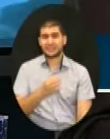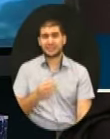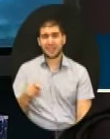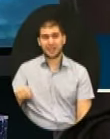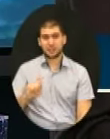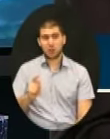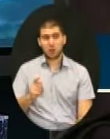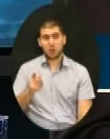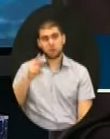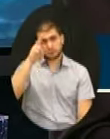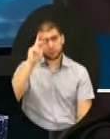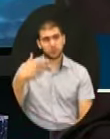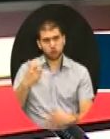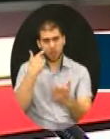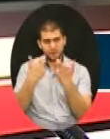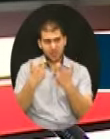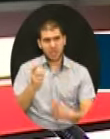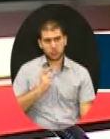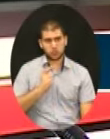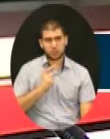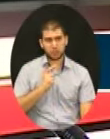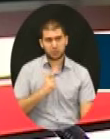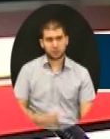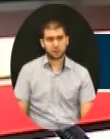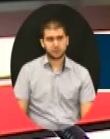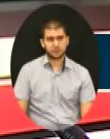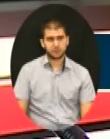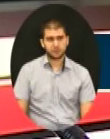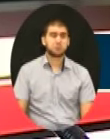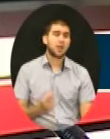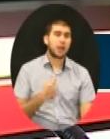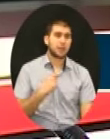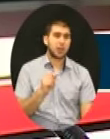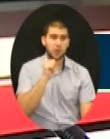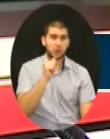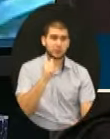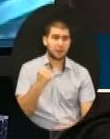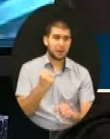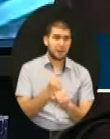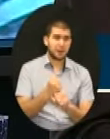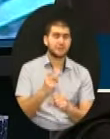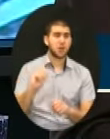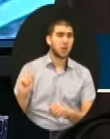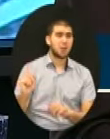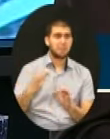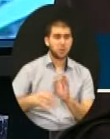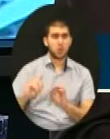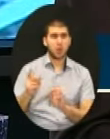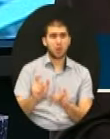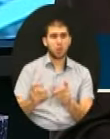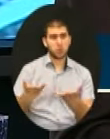אתה זכית להבטחה אישית עליך. אני כמובן לא אכנס לפעילות, אבל בהחלט כל הגורמים נותנים